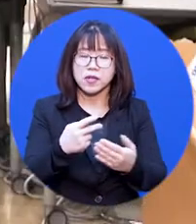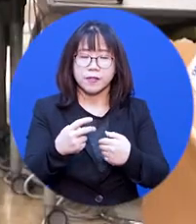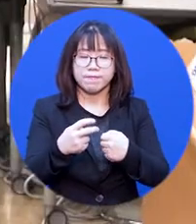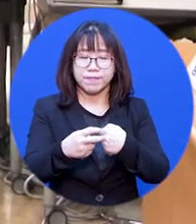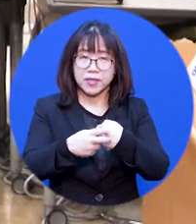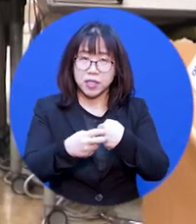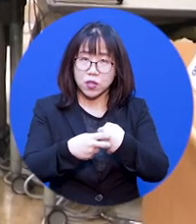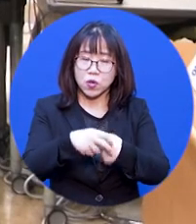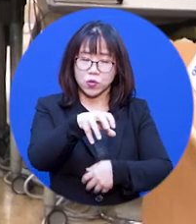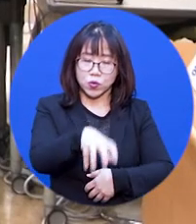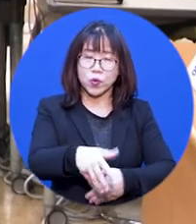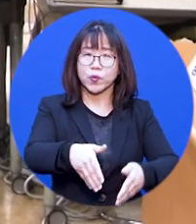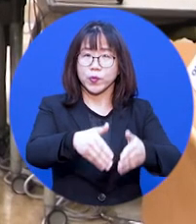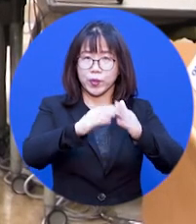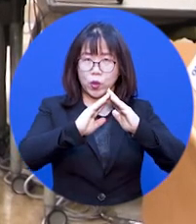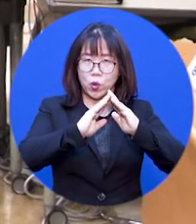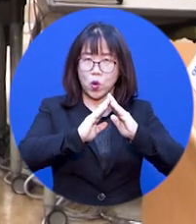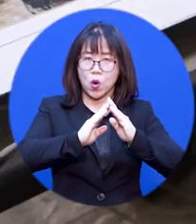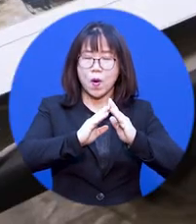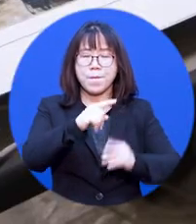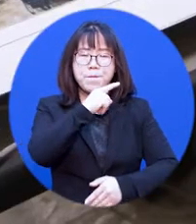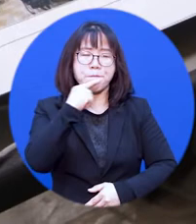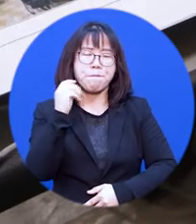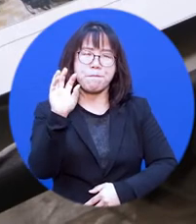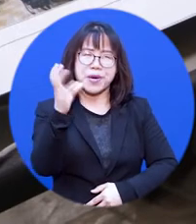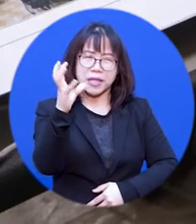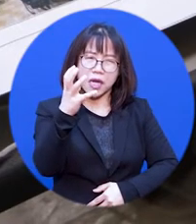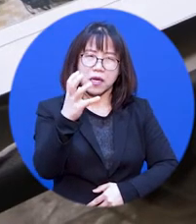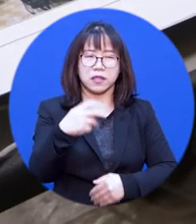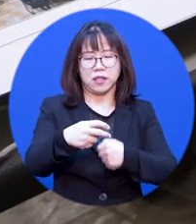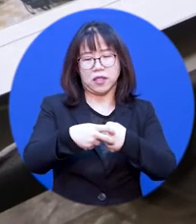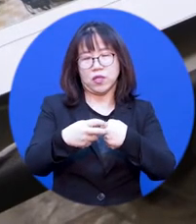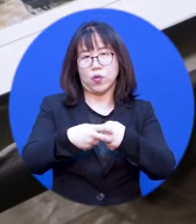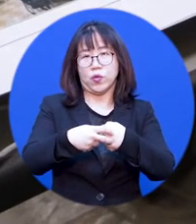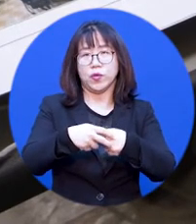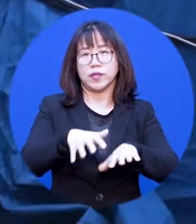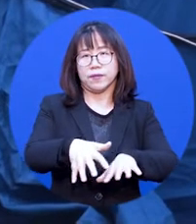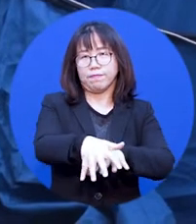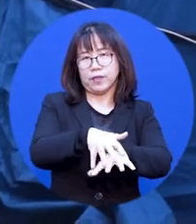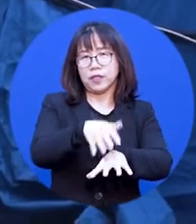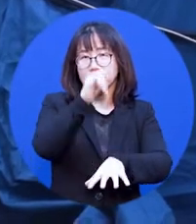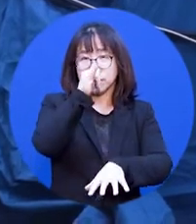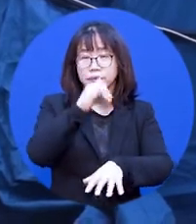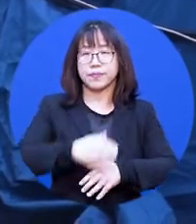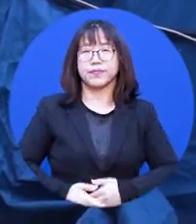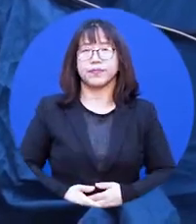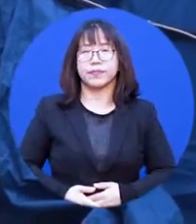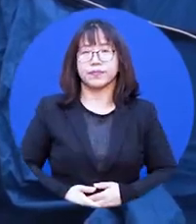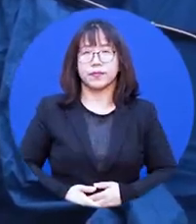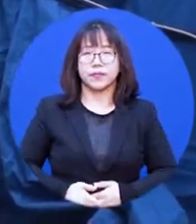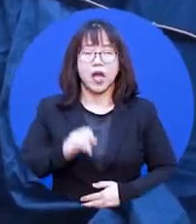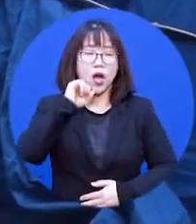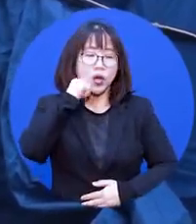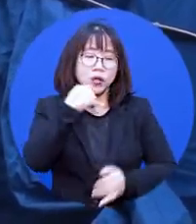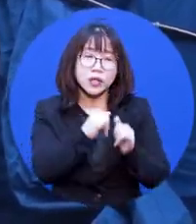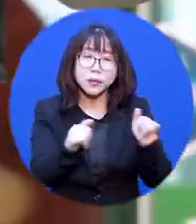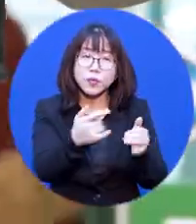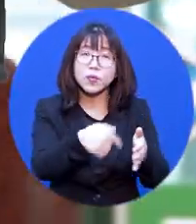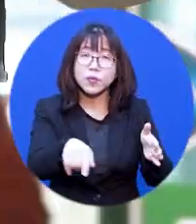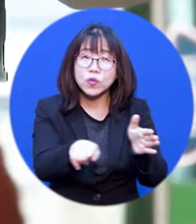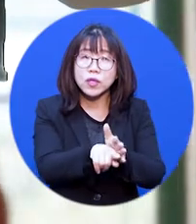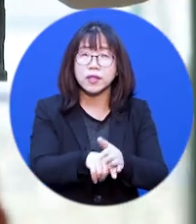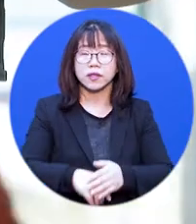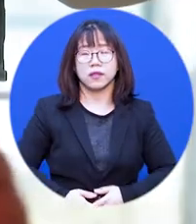선별 진료소를 설치하고 24시간 종합상황실과 비상진료체제를 운영하고 있습니다.